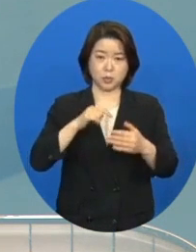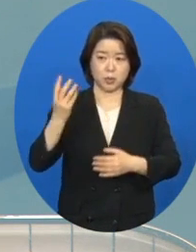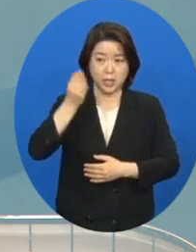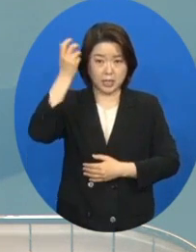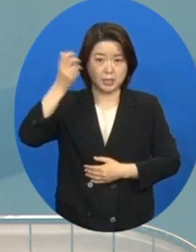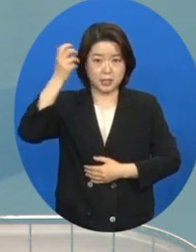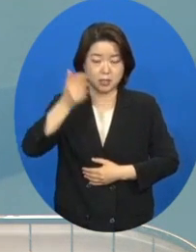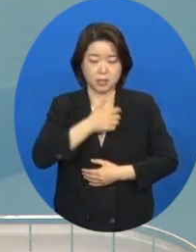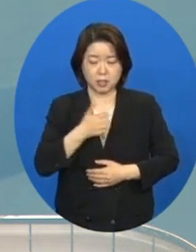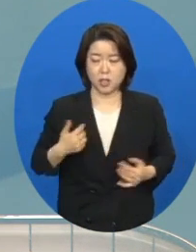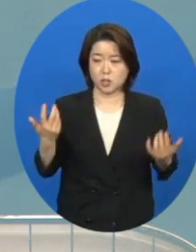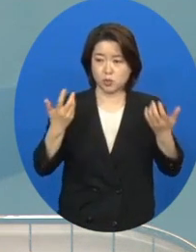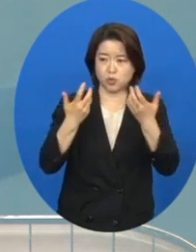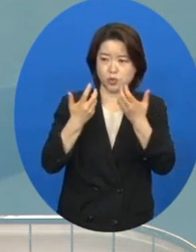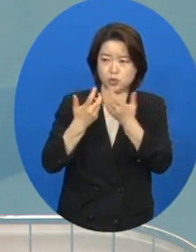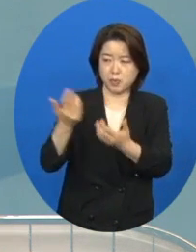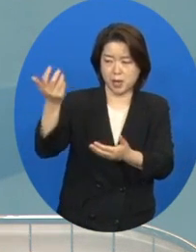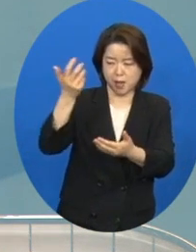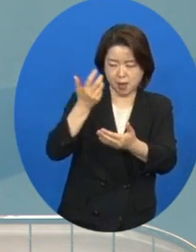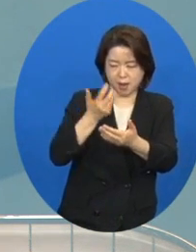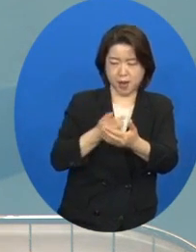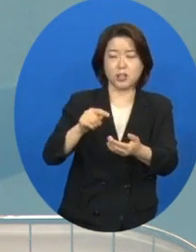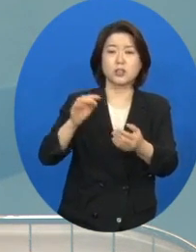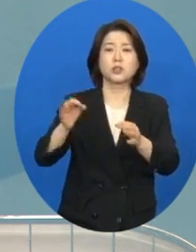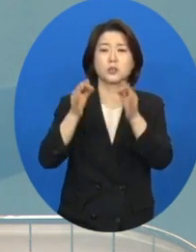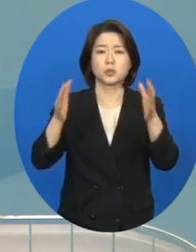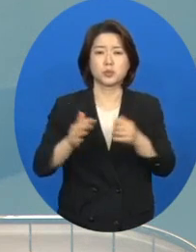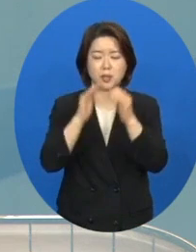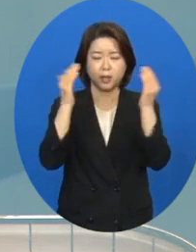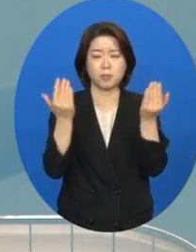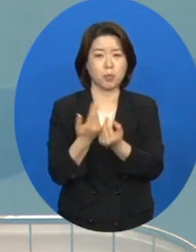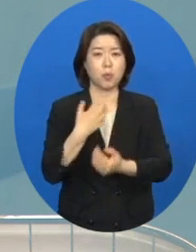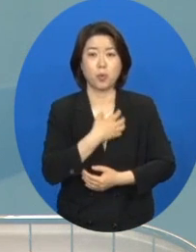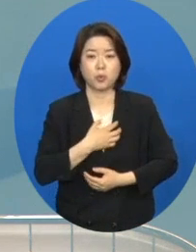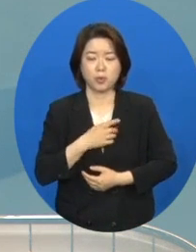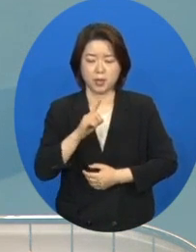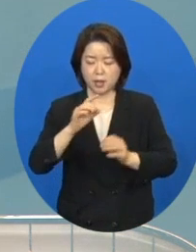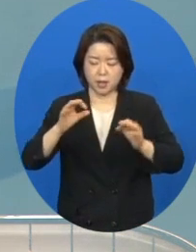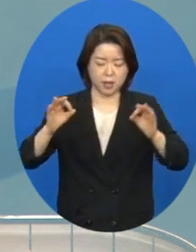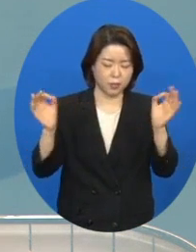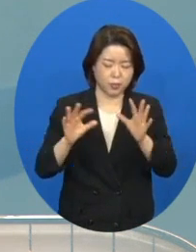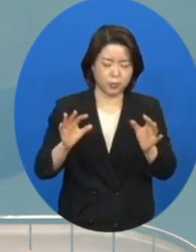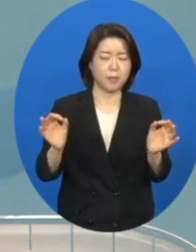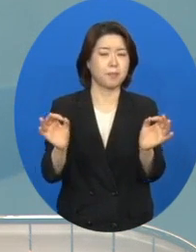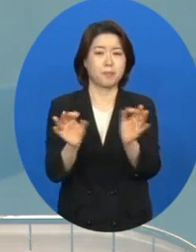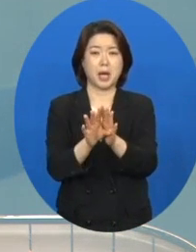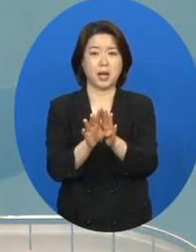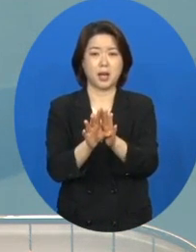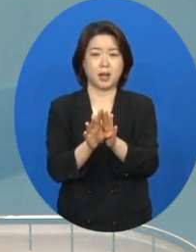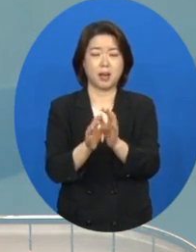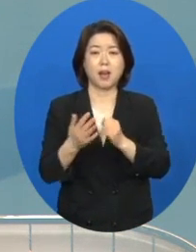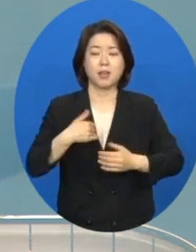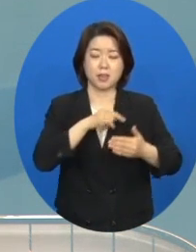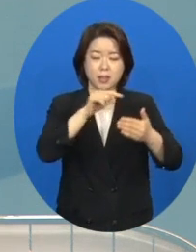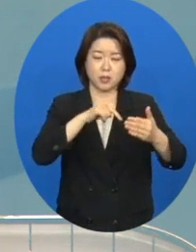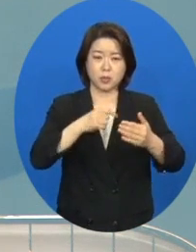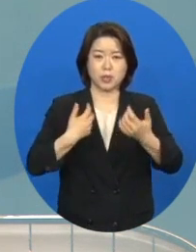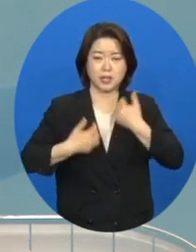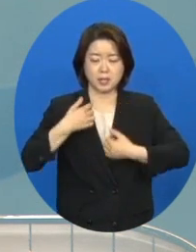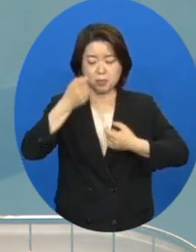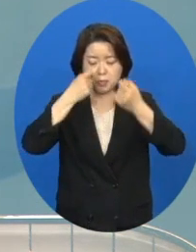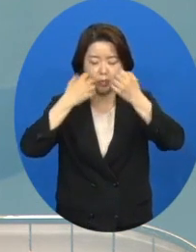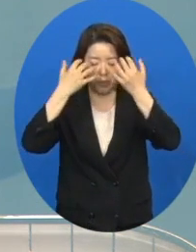성령께서 충만하게 임하는 그 순간, 모든 염려가 한순간에 사라지고, 내 안에 기쁨의